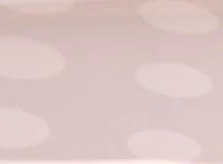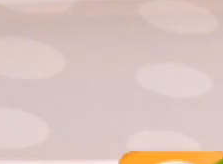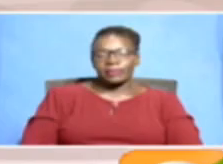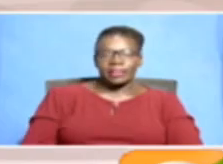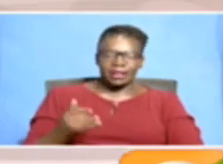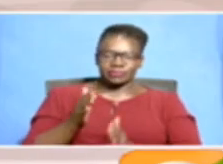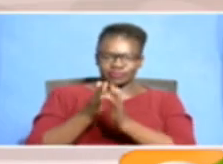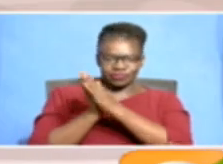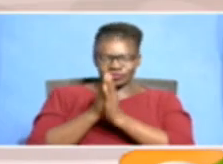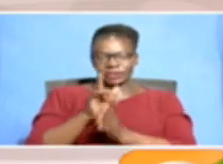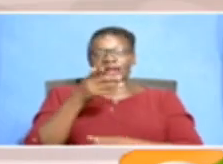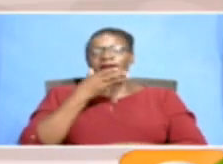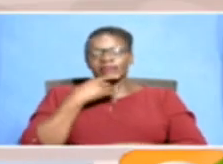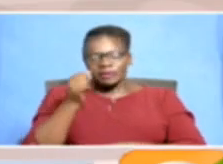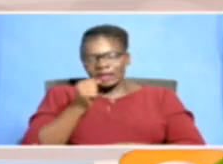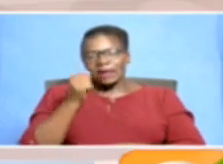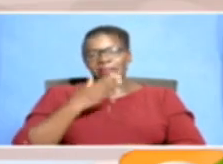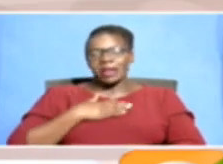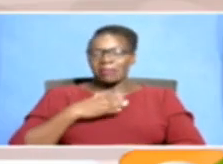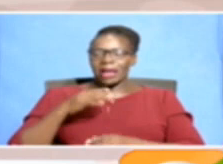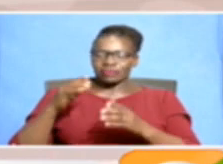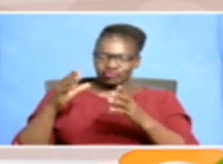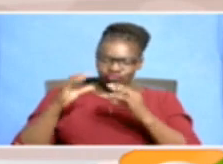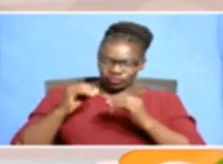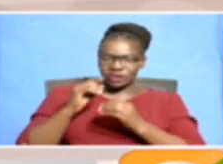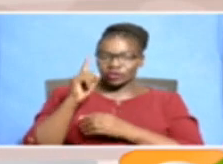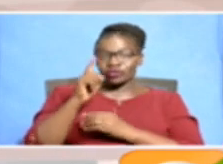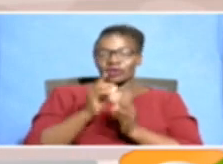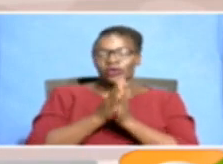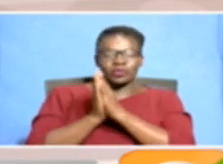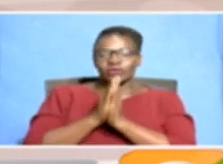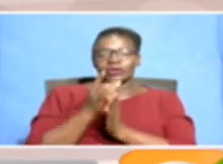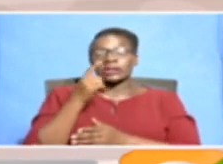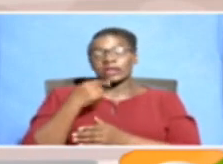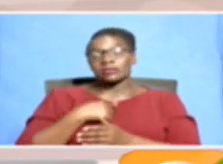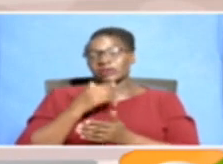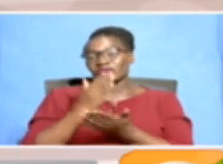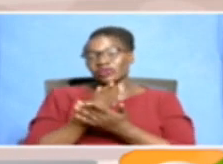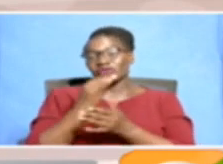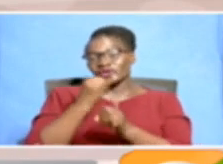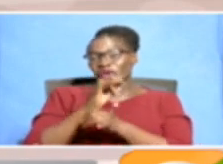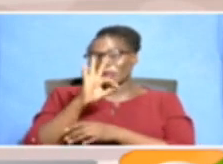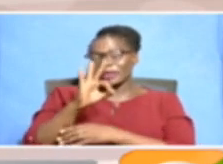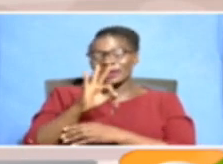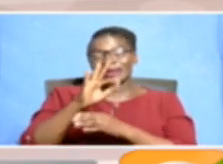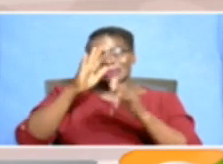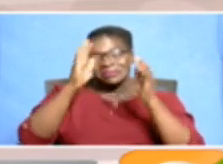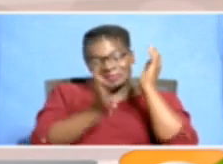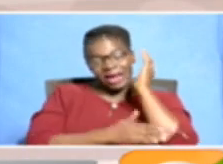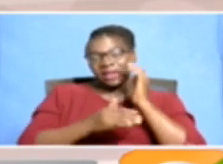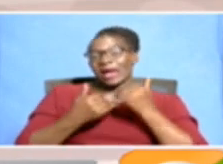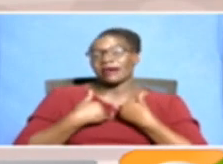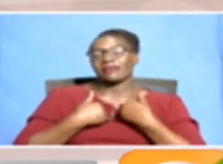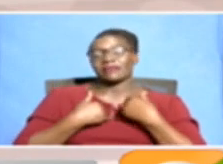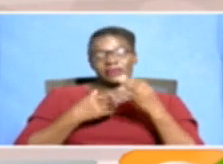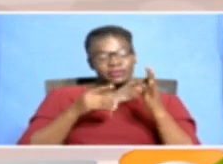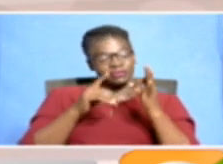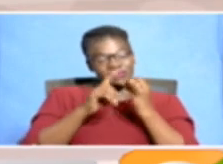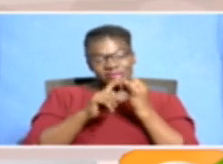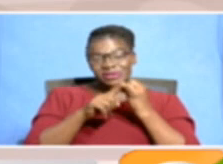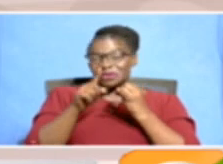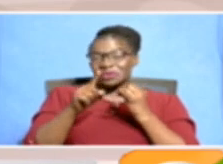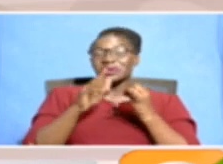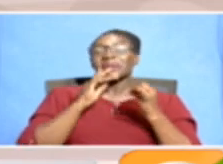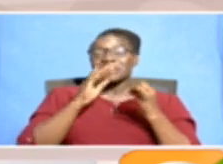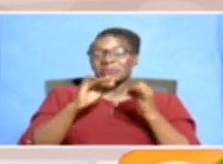Ananiambia babu yangu siku moja kwamba kuna kazi tatu ambazo ni mbaya. Kaambia zipi hizo? Akasema kwanza hii yako ya